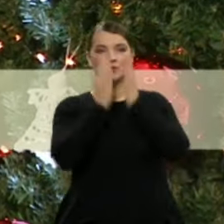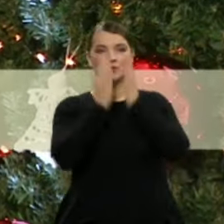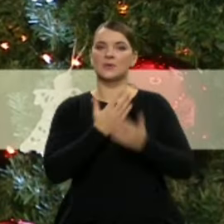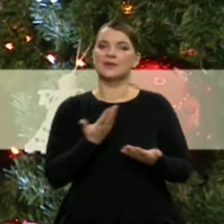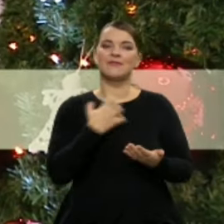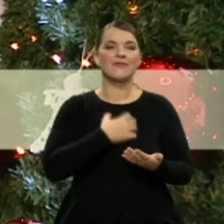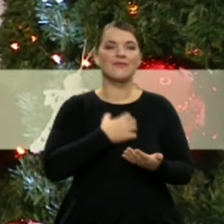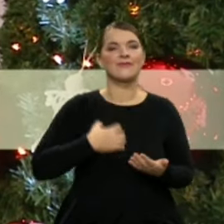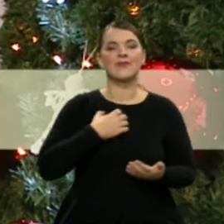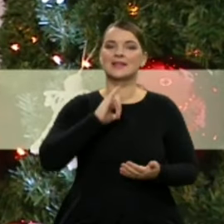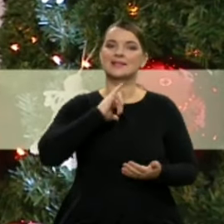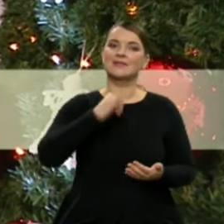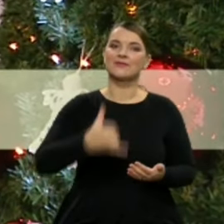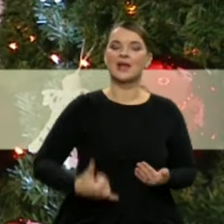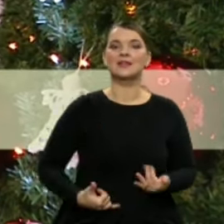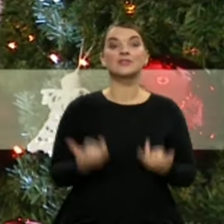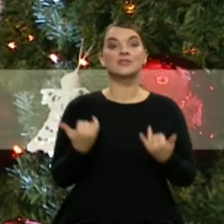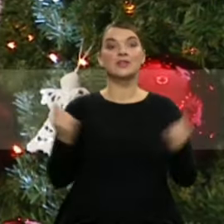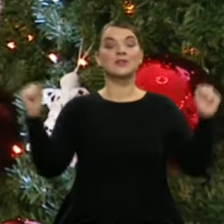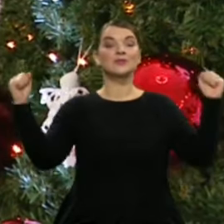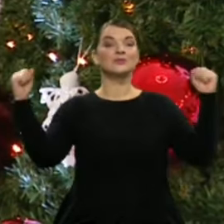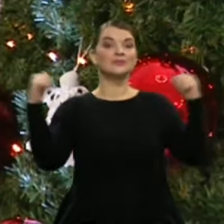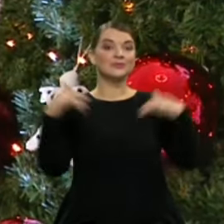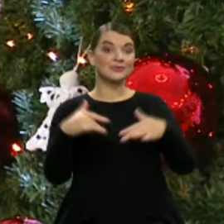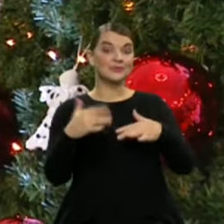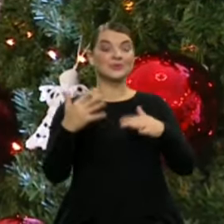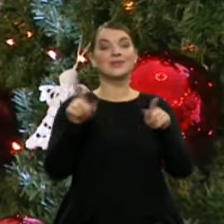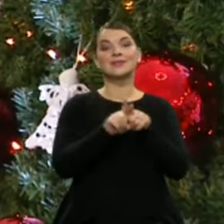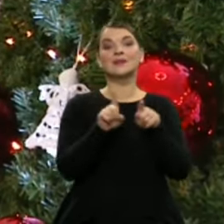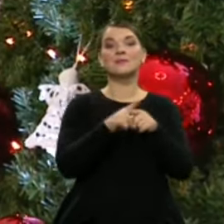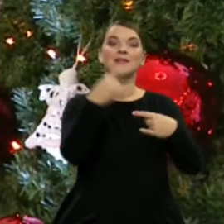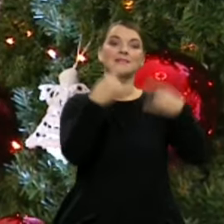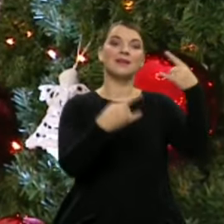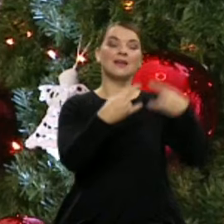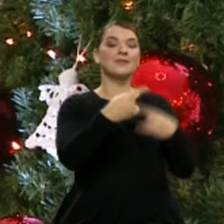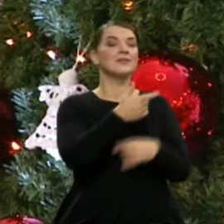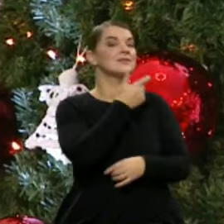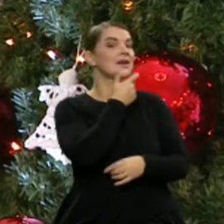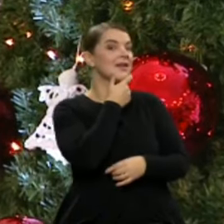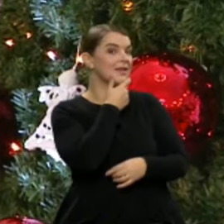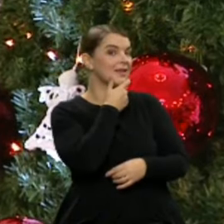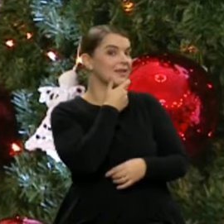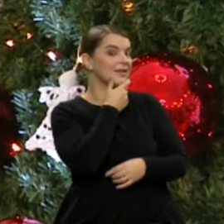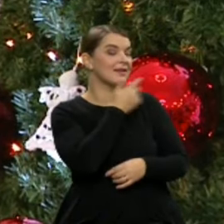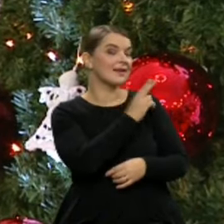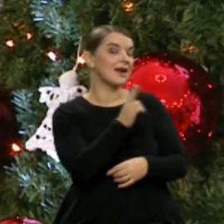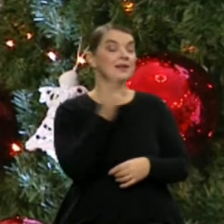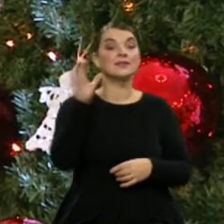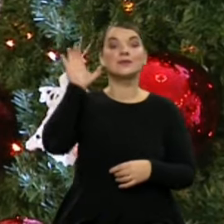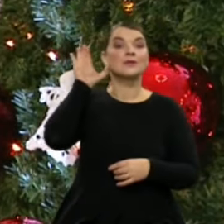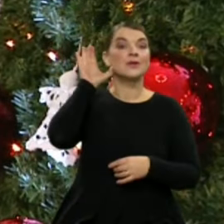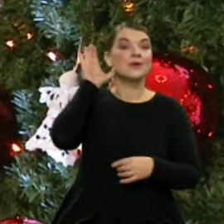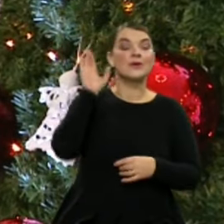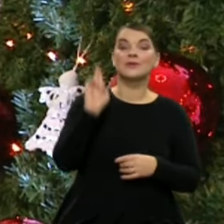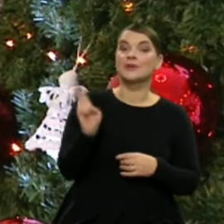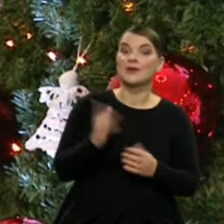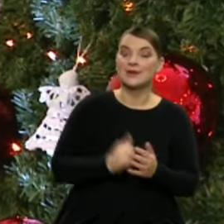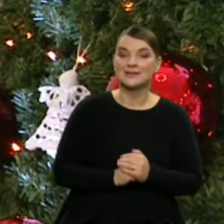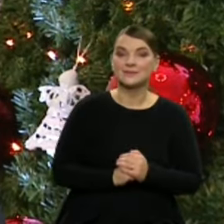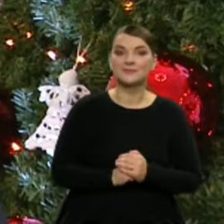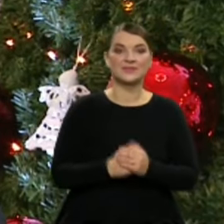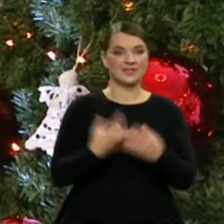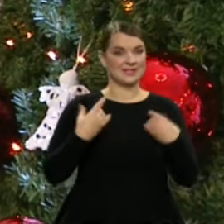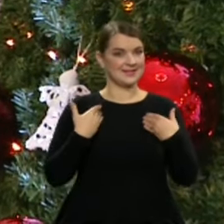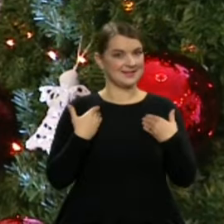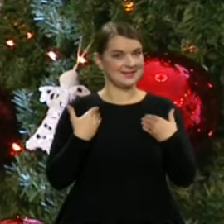brangūs svečiai, malonus šios transliacijos žiūrovai ir klausytojai, sveikiname susirinkusius čia